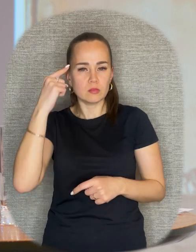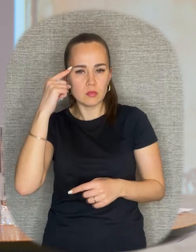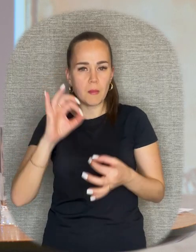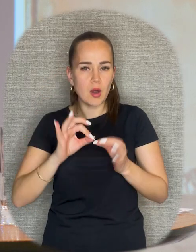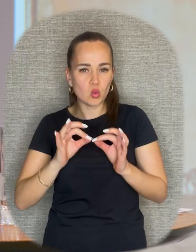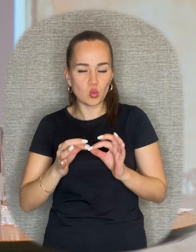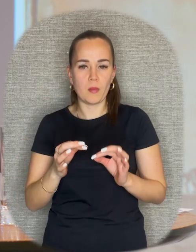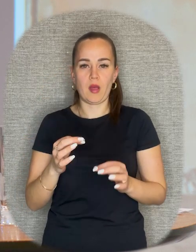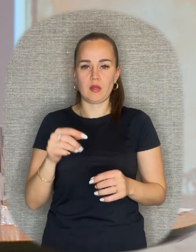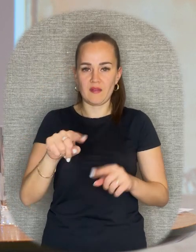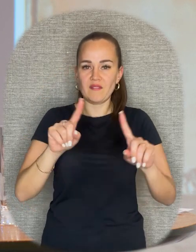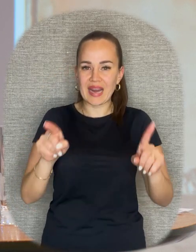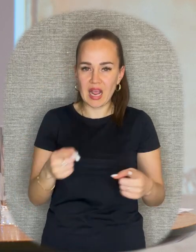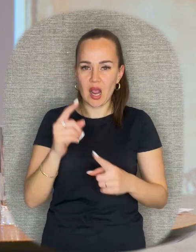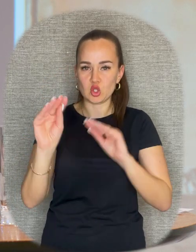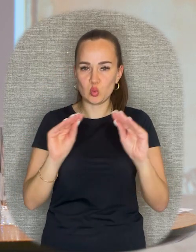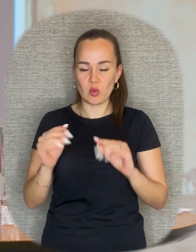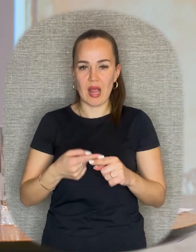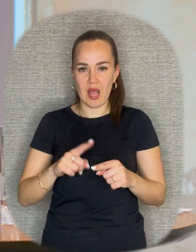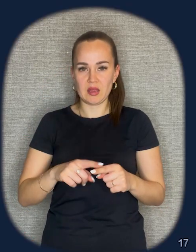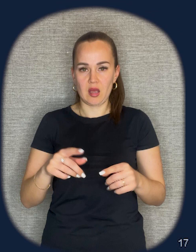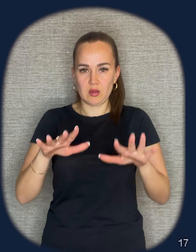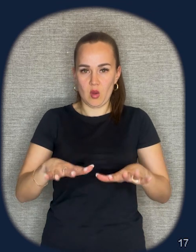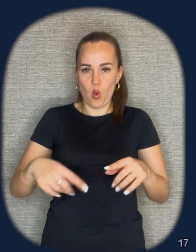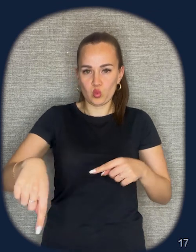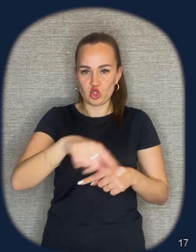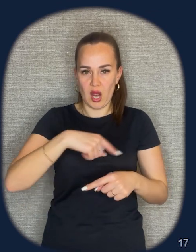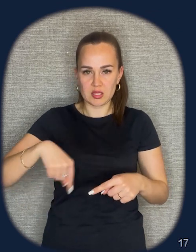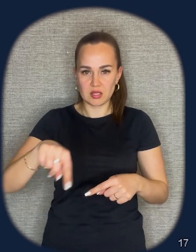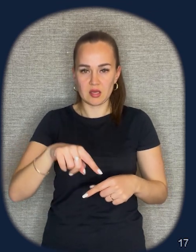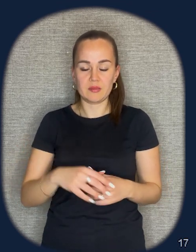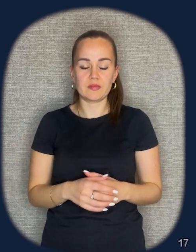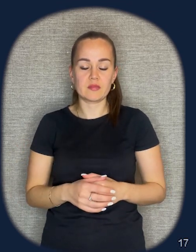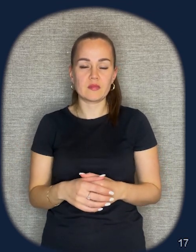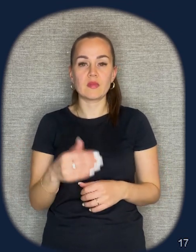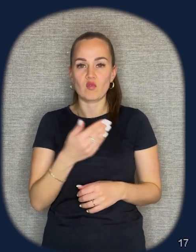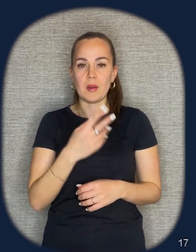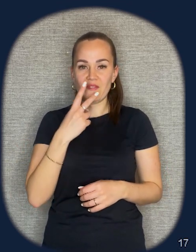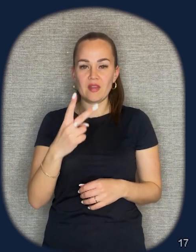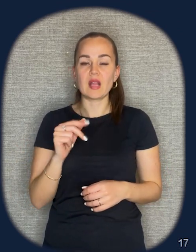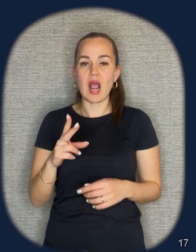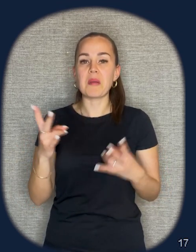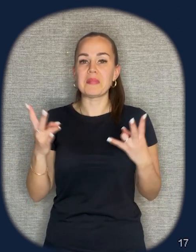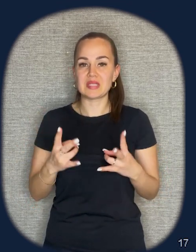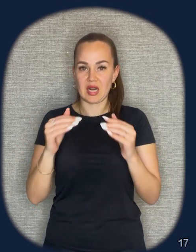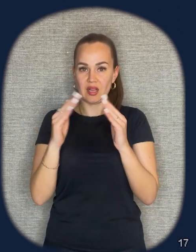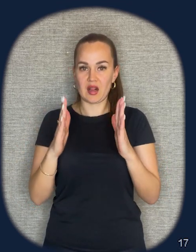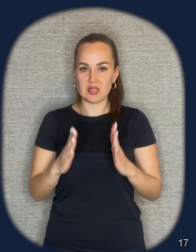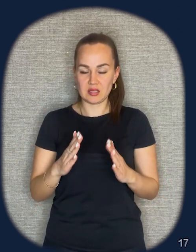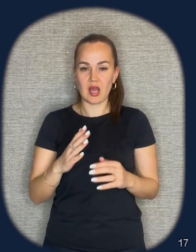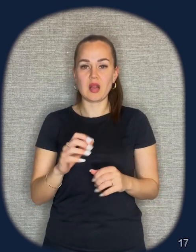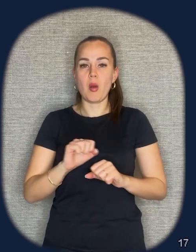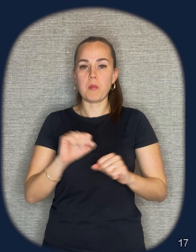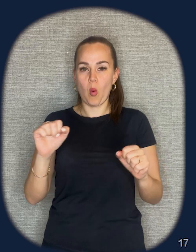было очень продуманно отнестись к реконструкции этого участка здесь как раз видно вот как пострадало